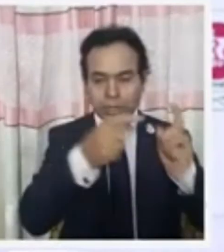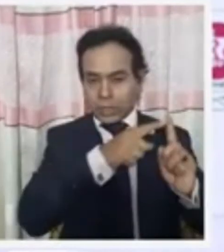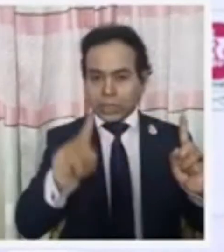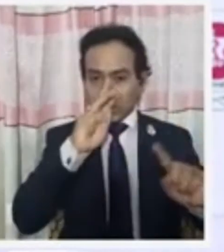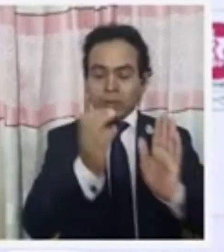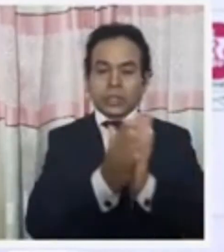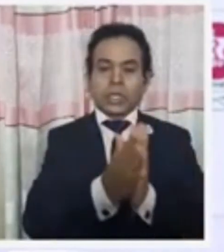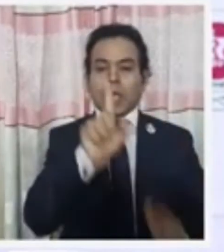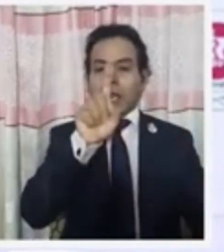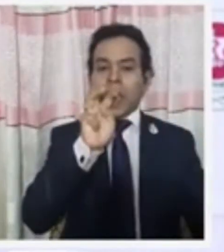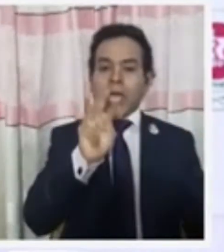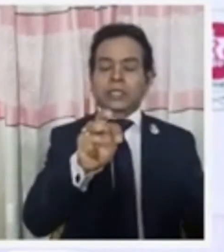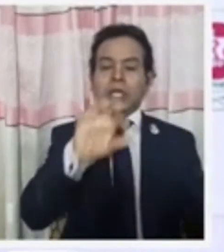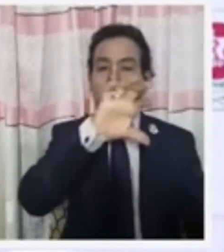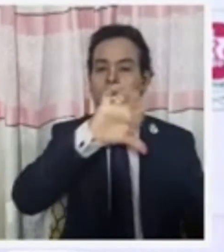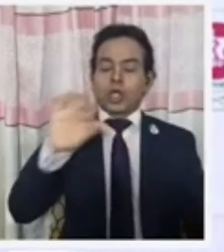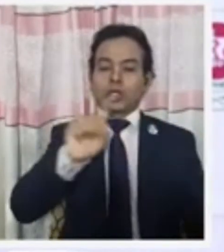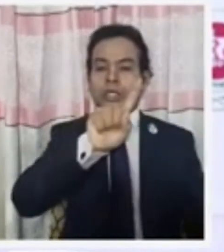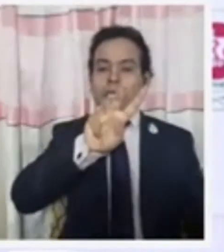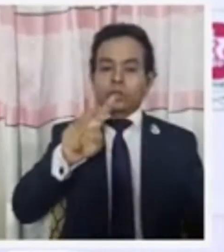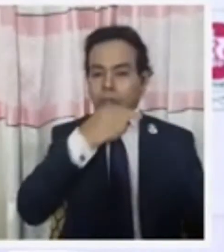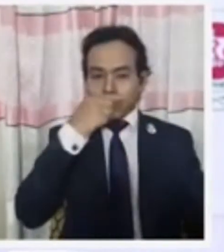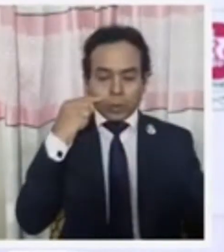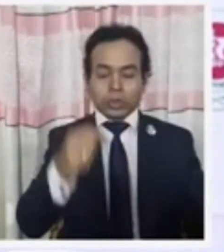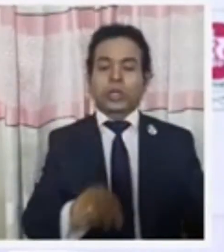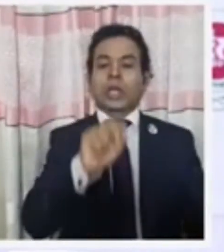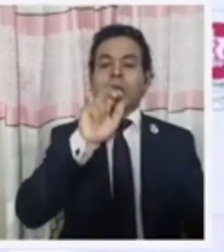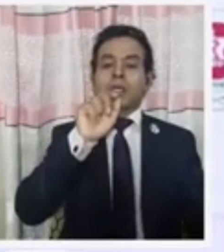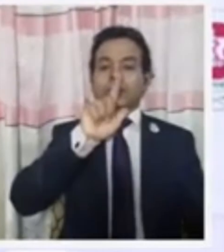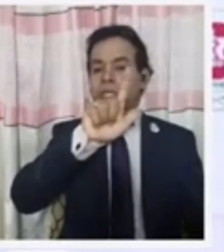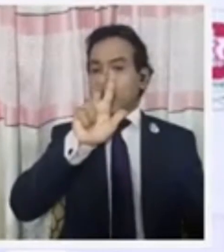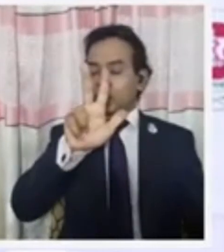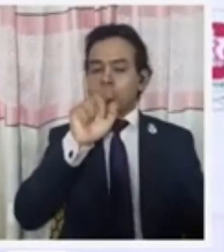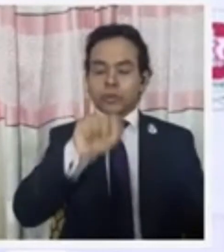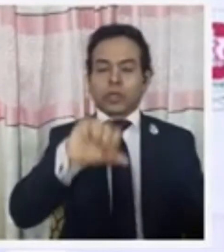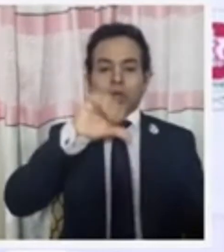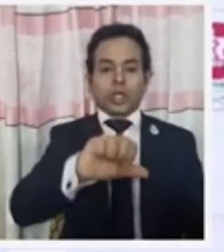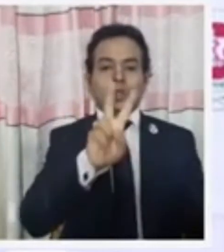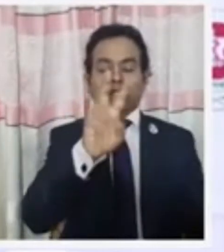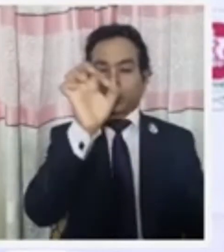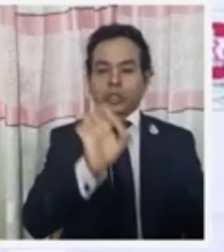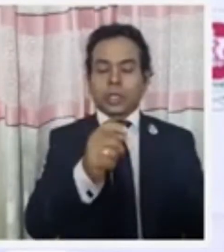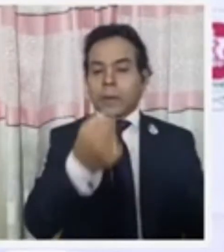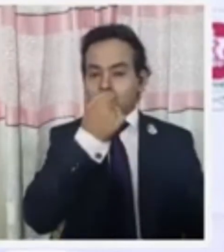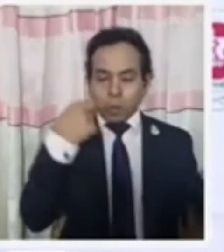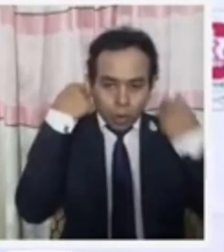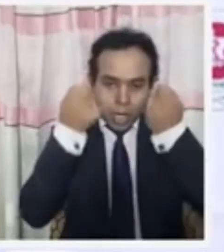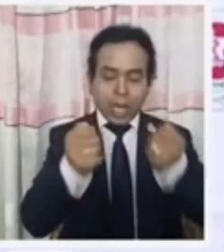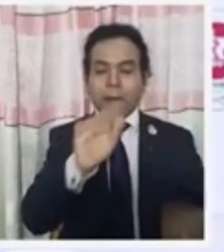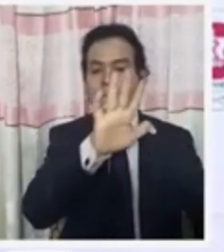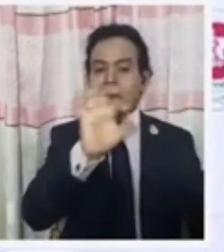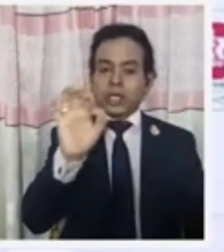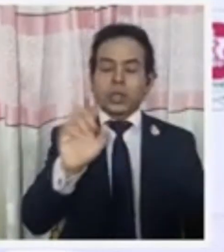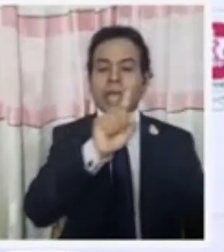24 ঘন্টায় যারা মৃত্যুবরণ করেছেন তাদের মধ্যে 23 জন পুরুষ, 10 জন নারী। এ পর্যন্ত মৃত্যুবরণ করেছেন 1,913 জন